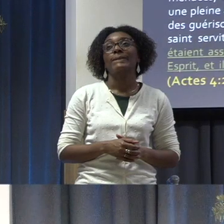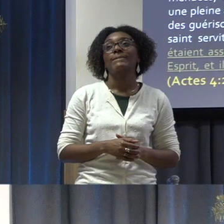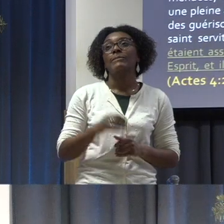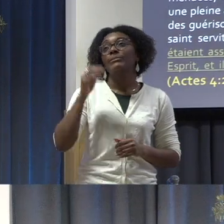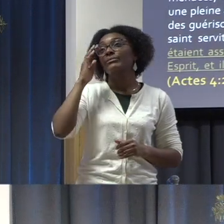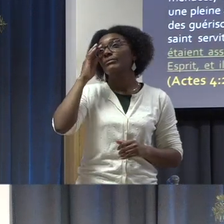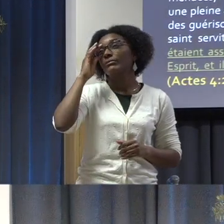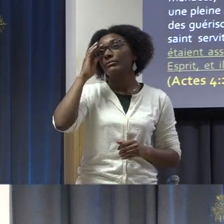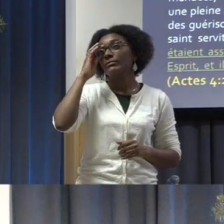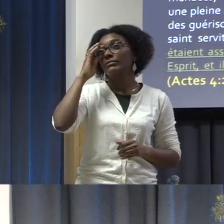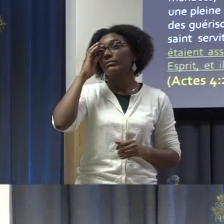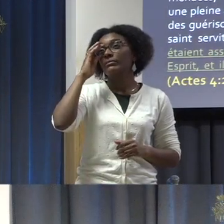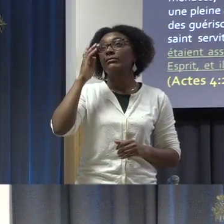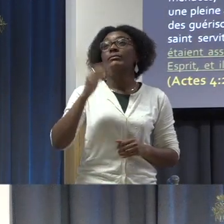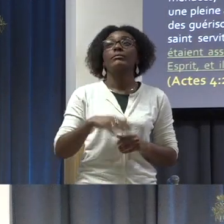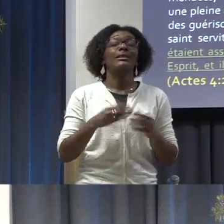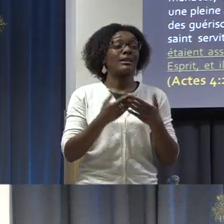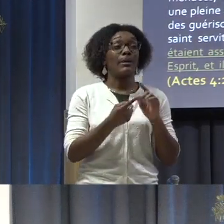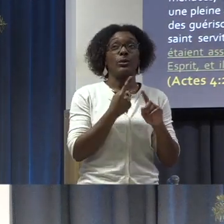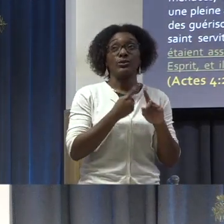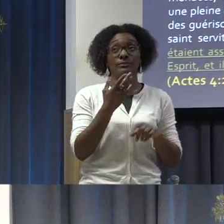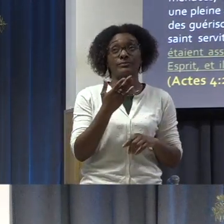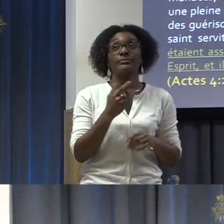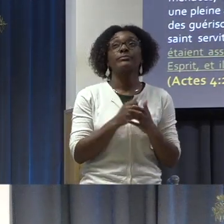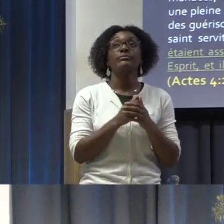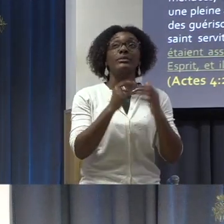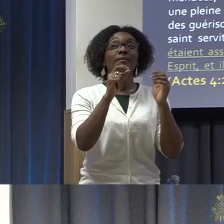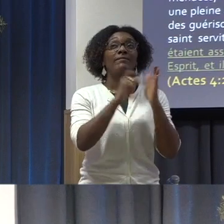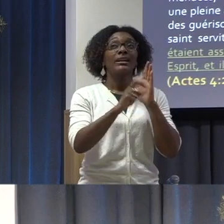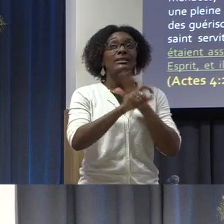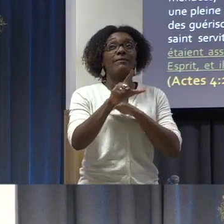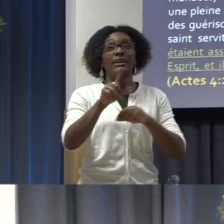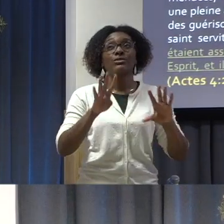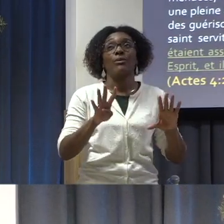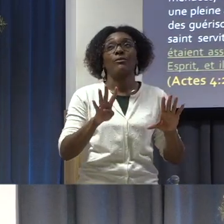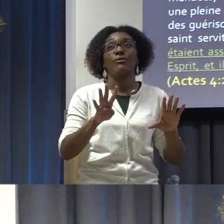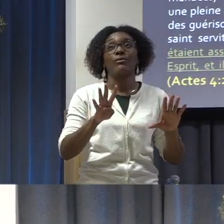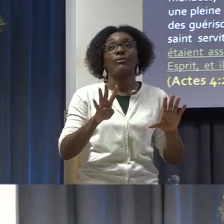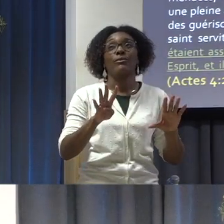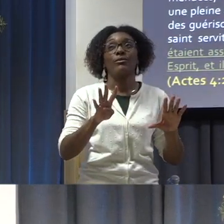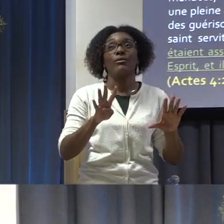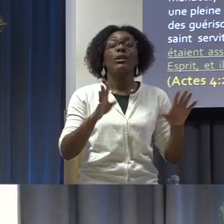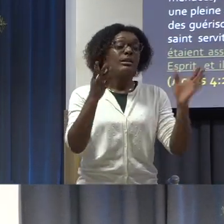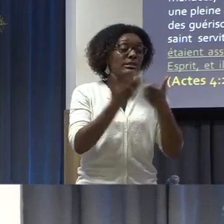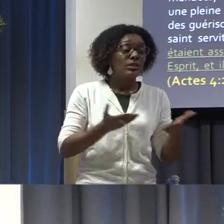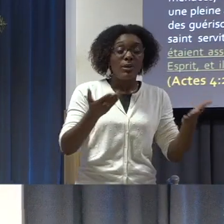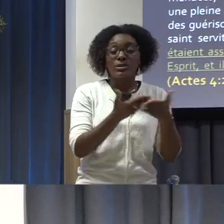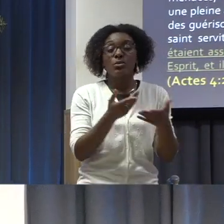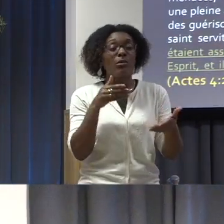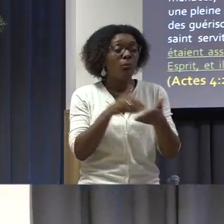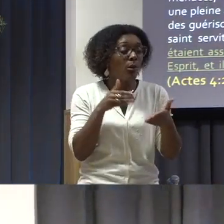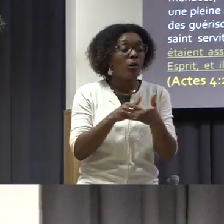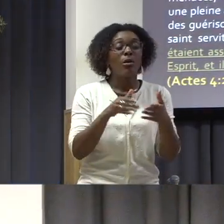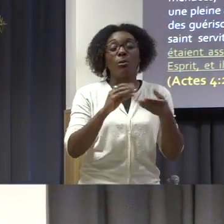et maintenant c'est ça qui est très important les situations figées sont là les épreuves les